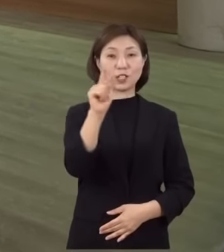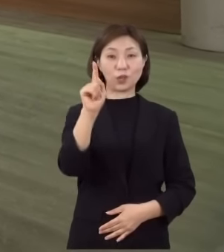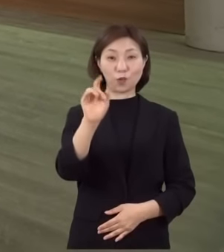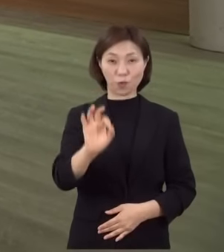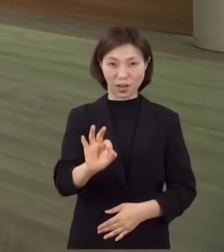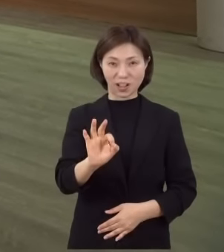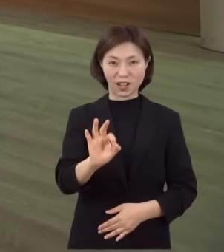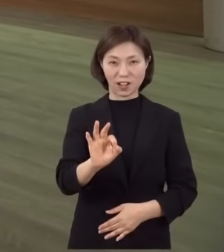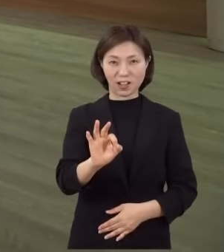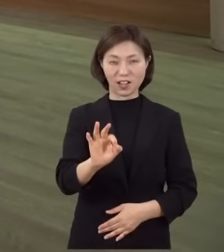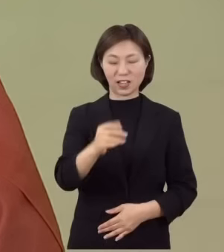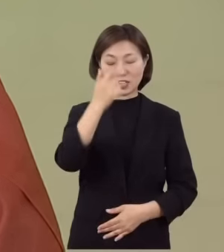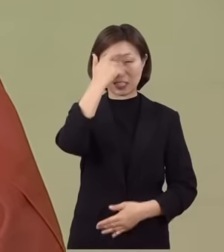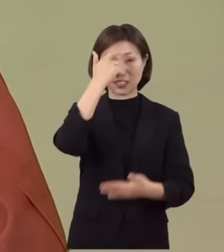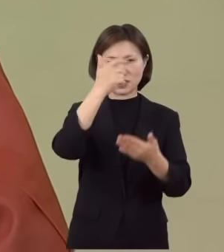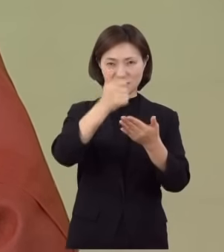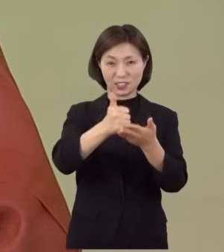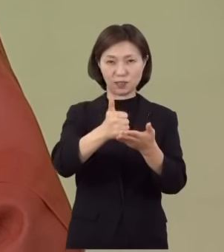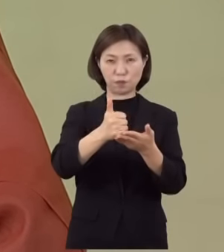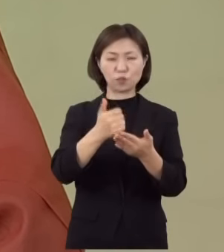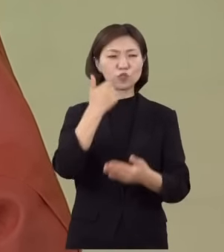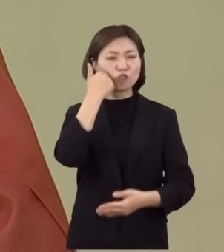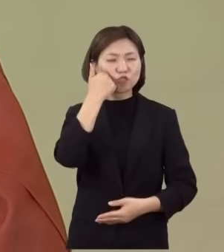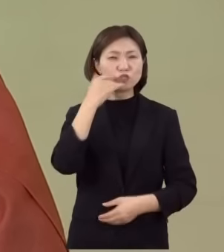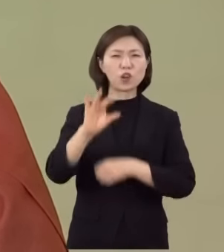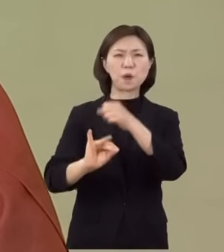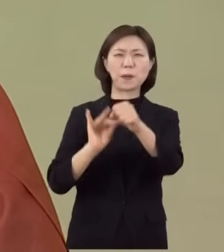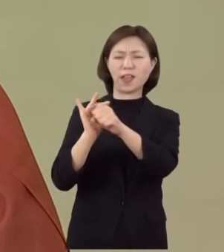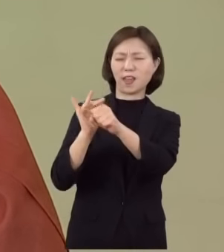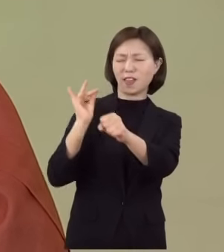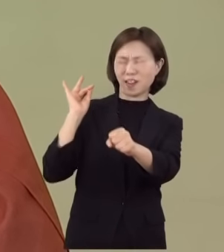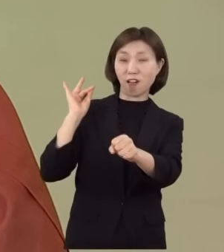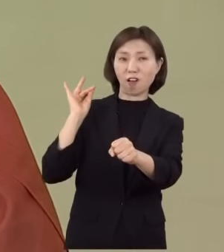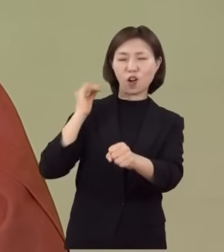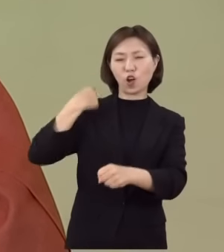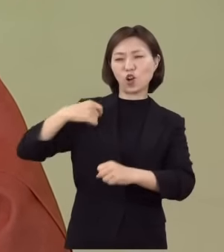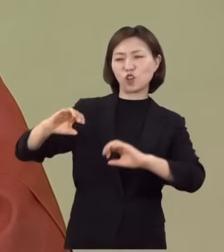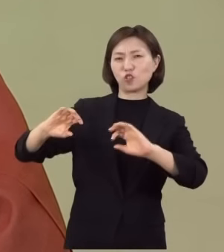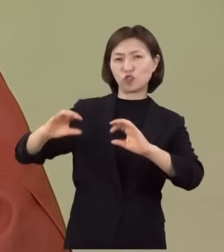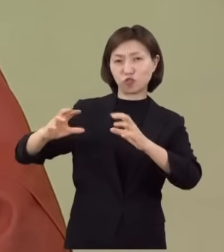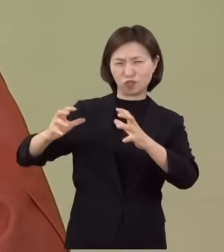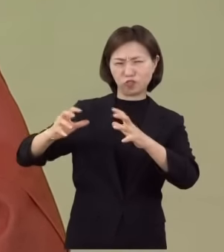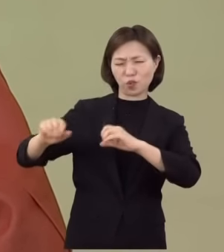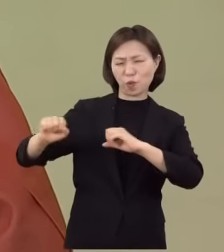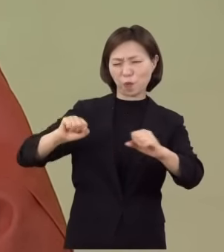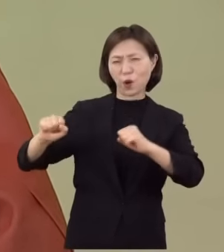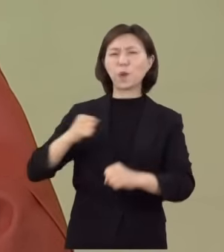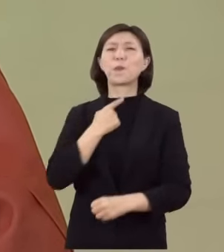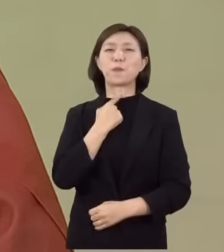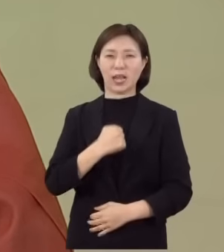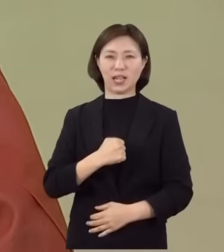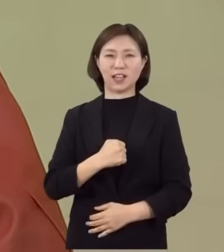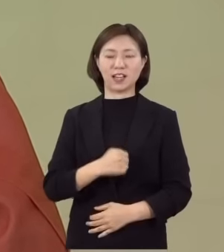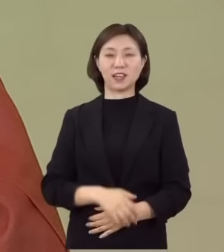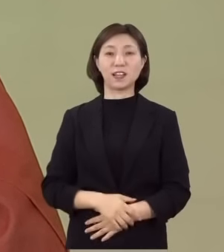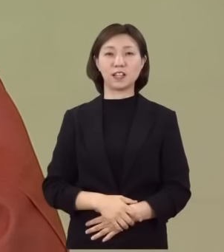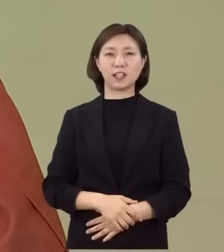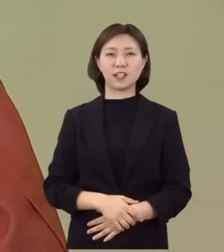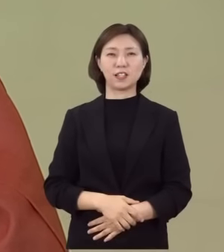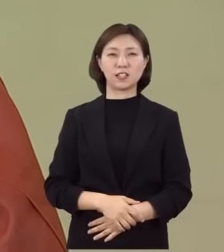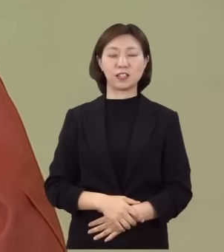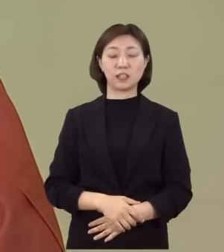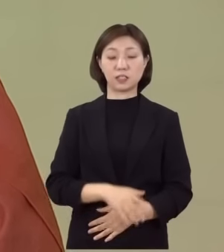인광대사 약 100여년 전에 중국 불교에서 활동하셨던 큰 스님의 법문이